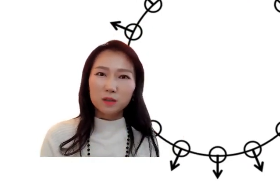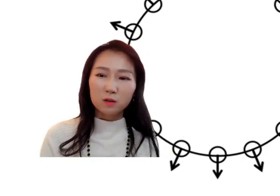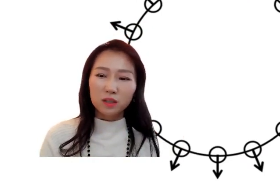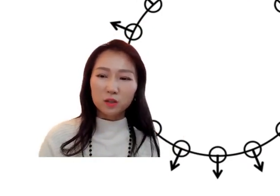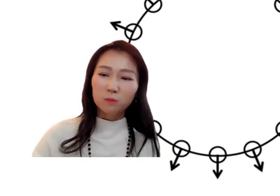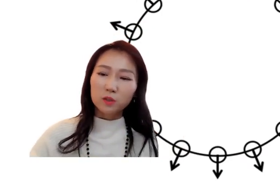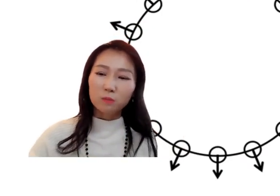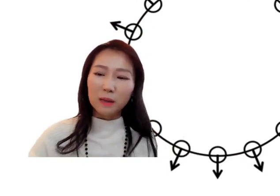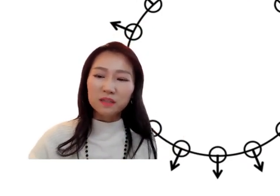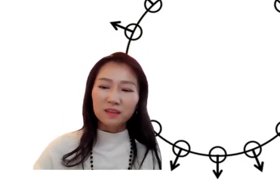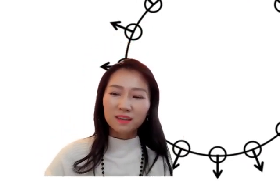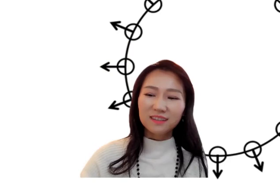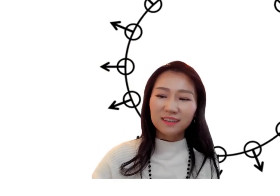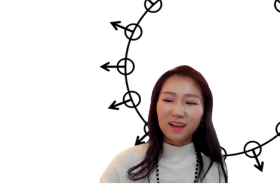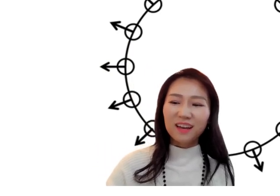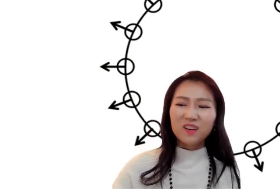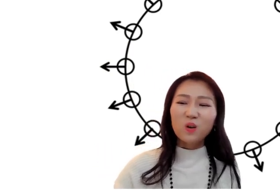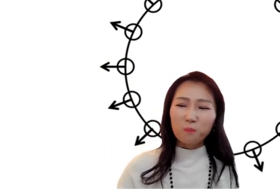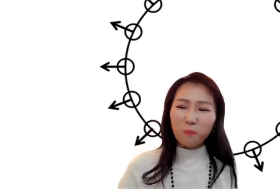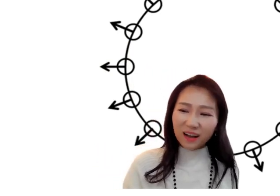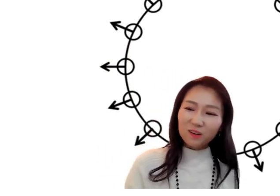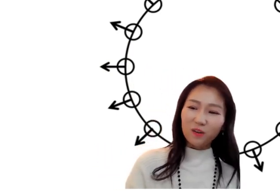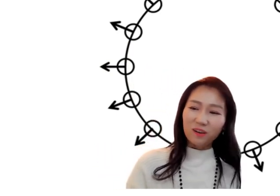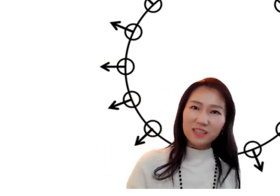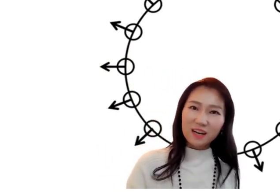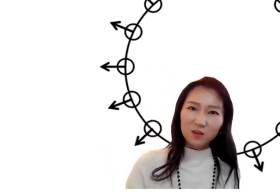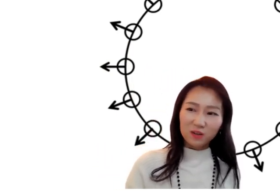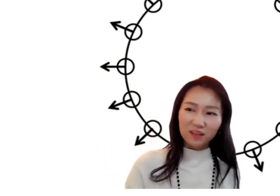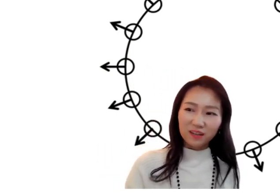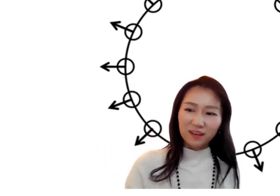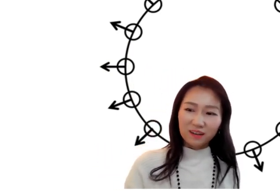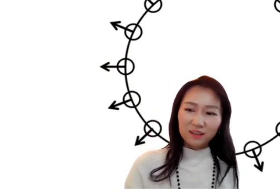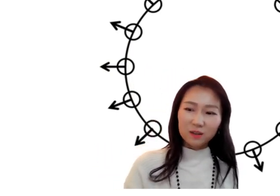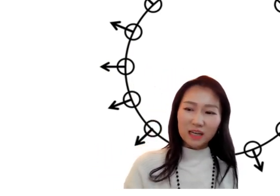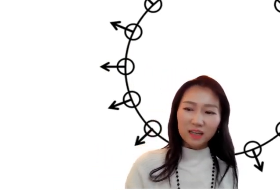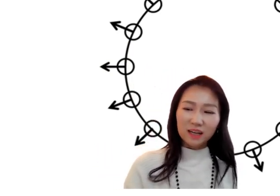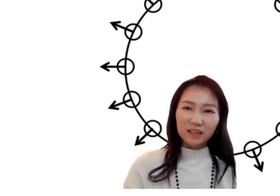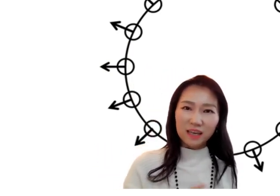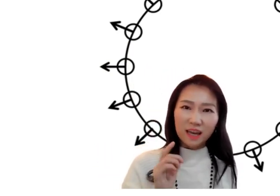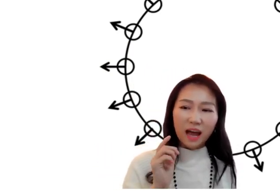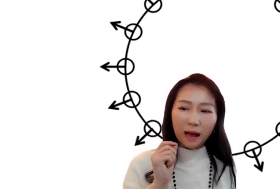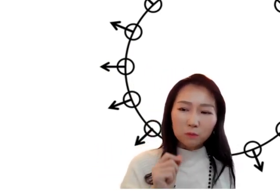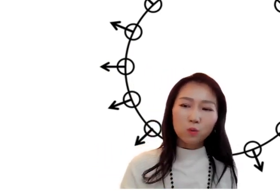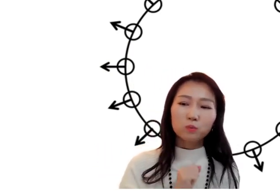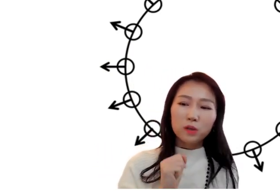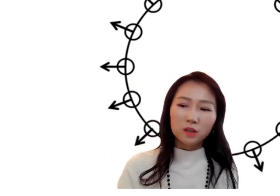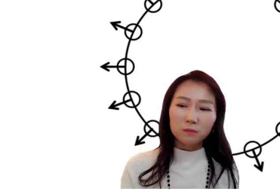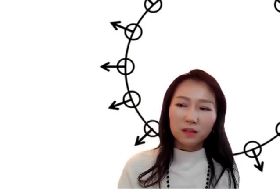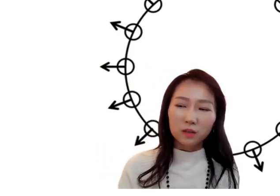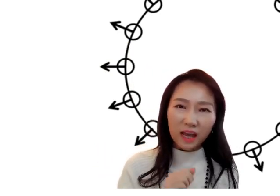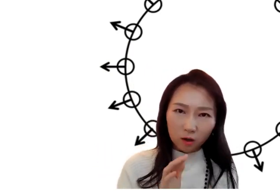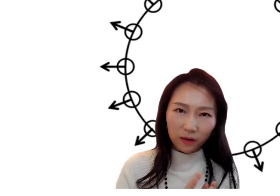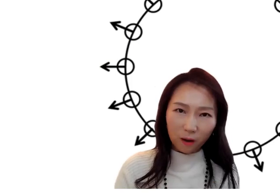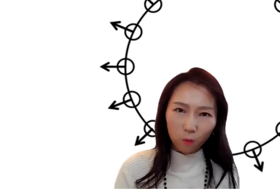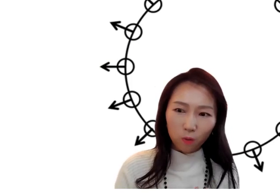그래서 지금 이제 우리 젊은 MZ세대들은 이런 게 빠른 거예요. 실행력이. 그래서 자기가 이게 아무리 공부를